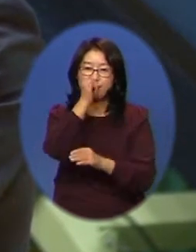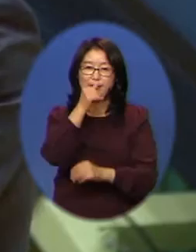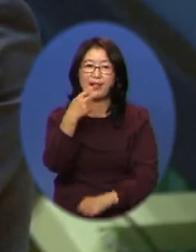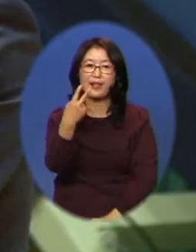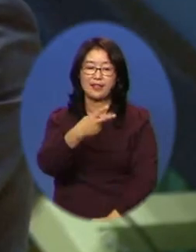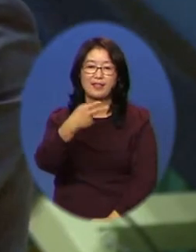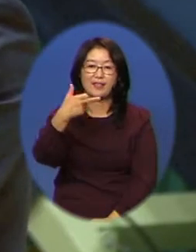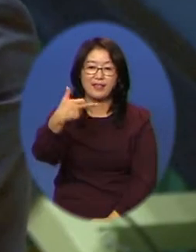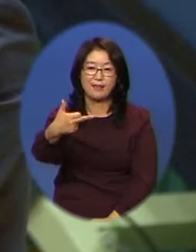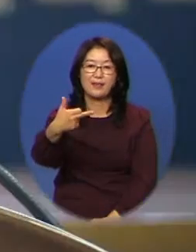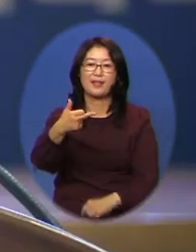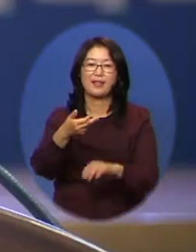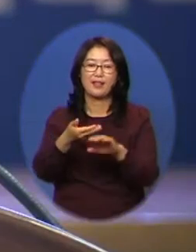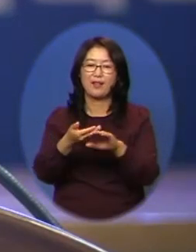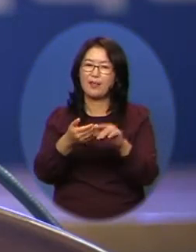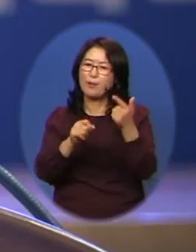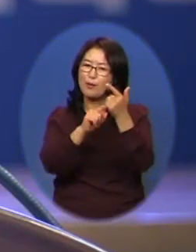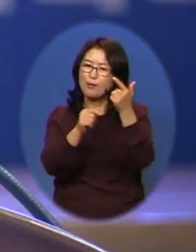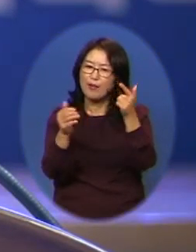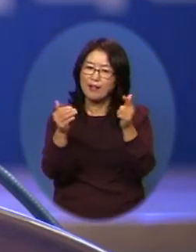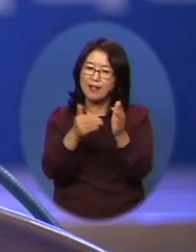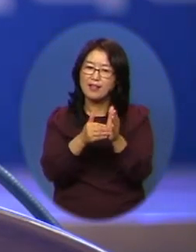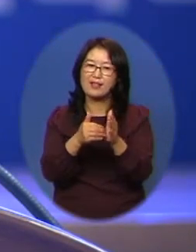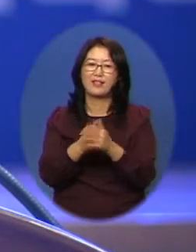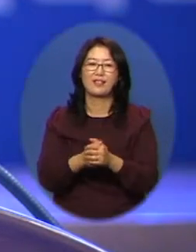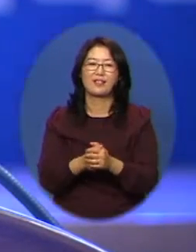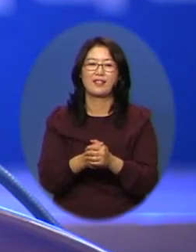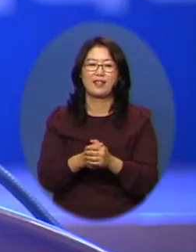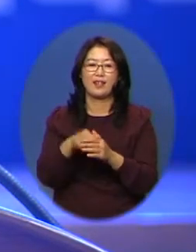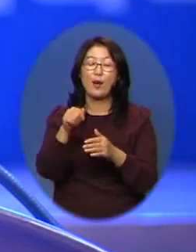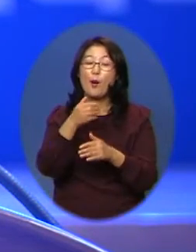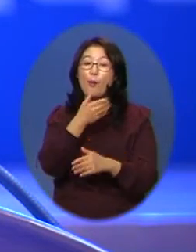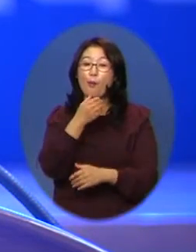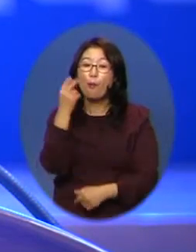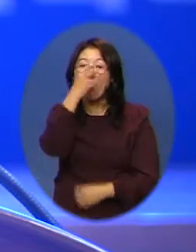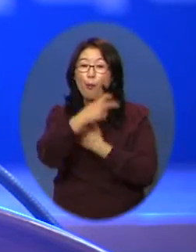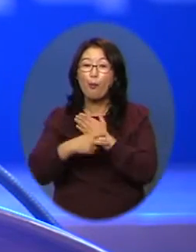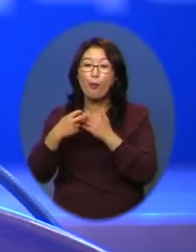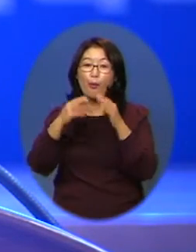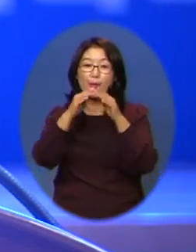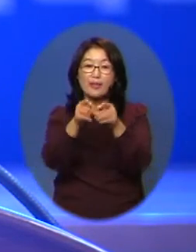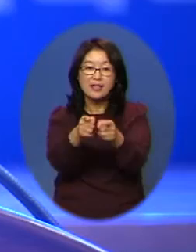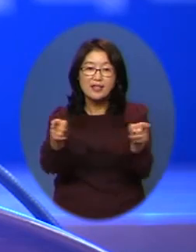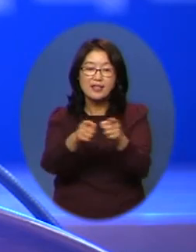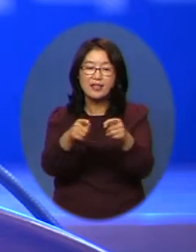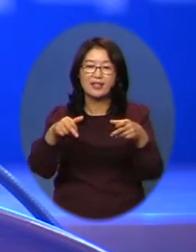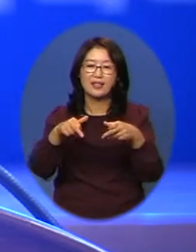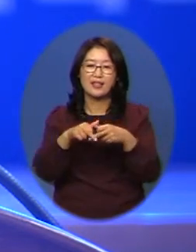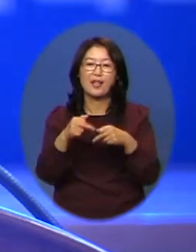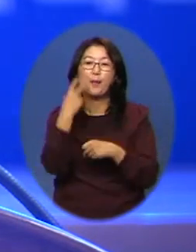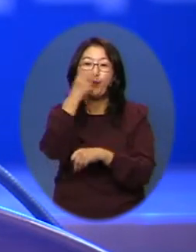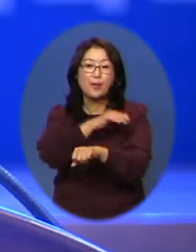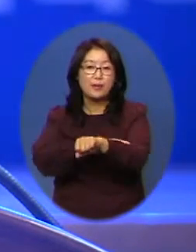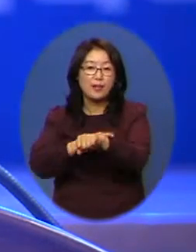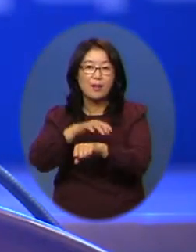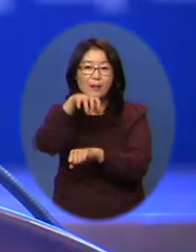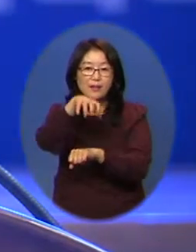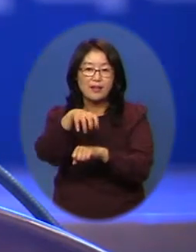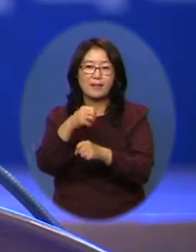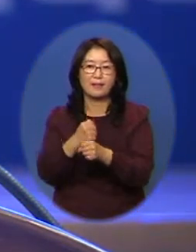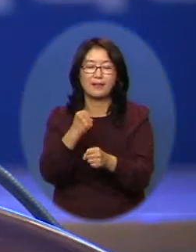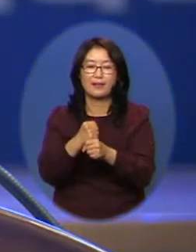2017년 상반기까지 현재의 보건소 1층에 장애인 보호작업장을 만들어 일자리를